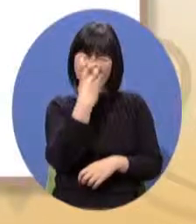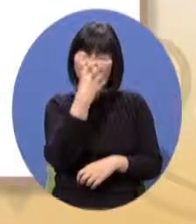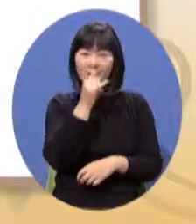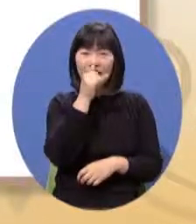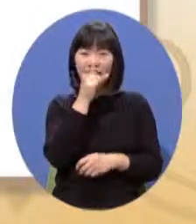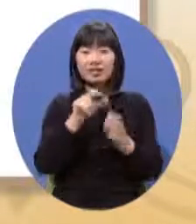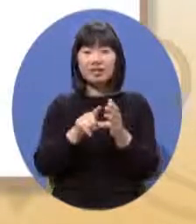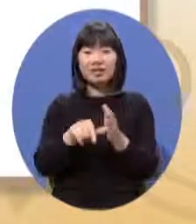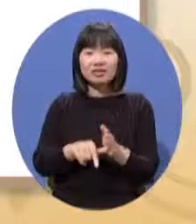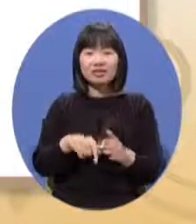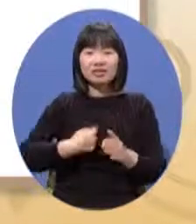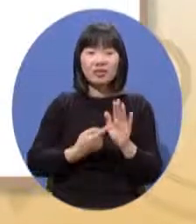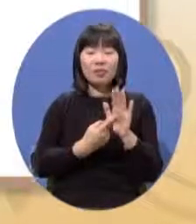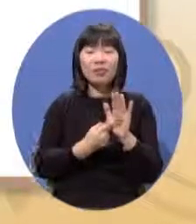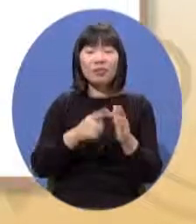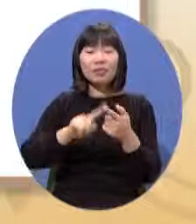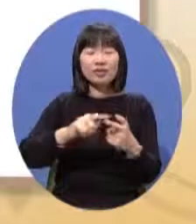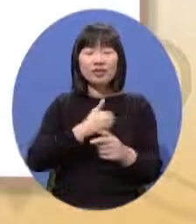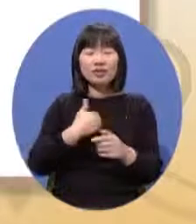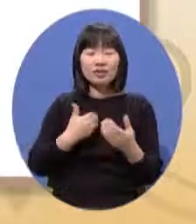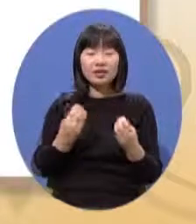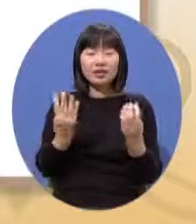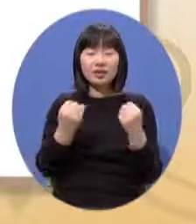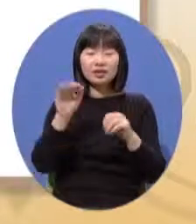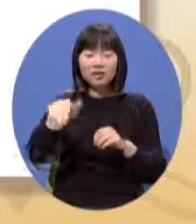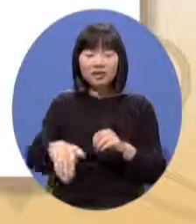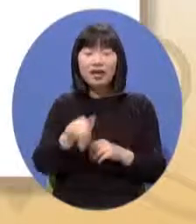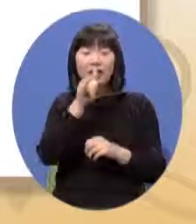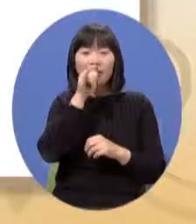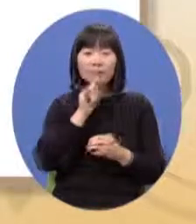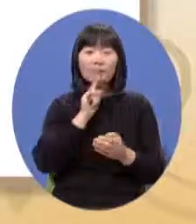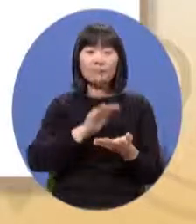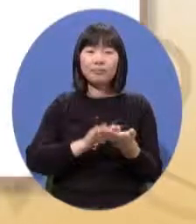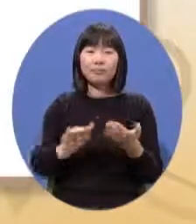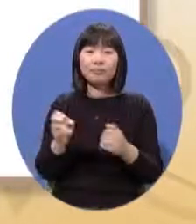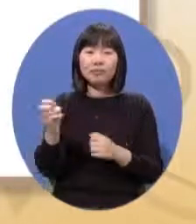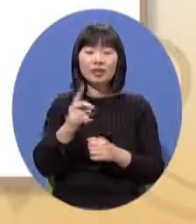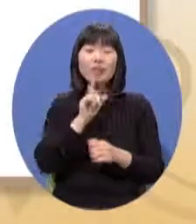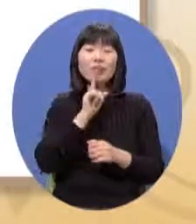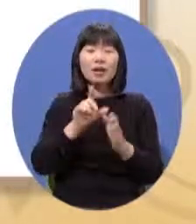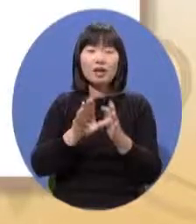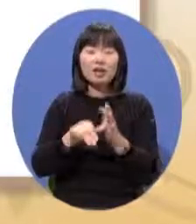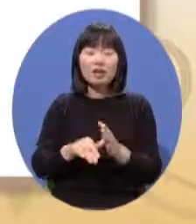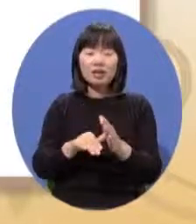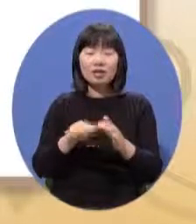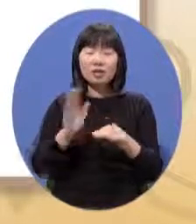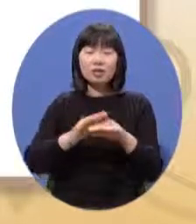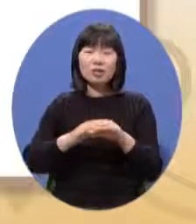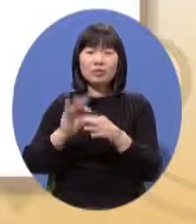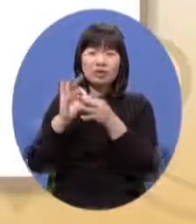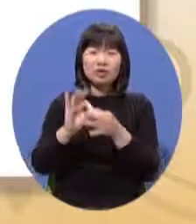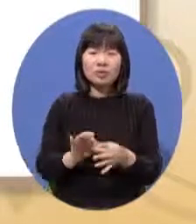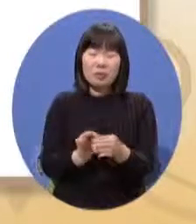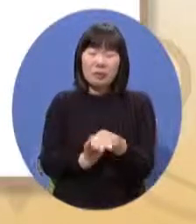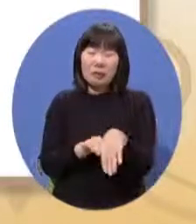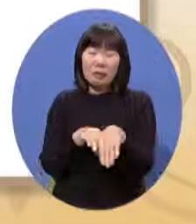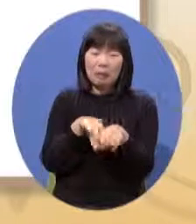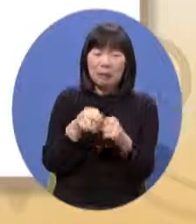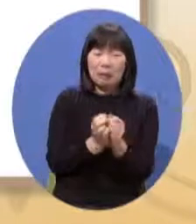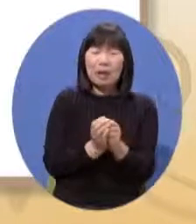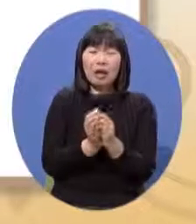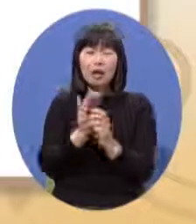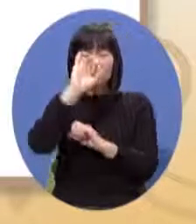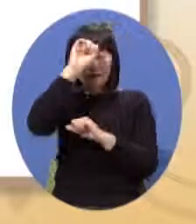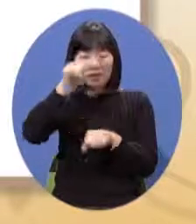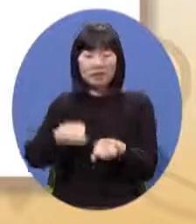하는 경우에도 자기 표현에 대한 자신감이 많이 떨어지는 아이들이고요. 또 말을 할 때 막 손을 계속 이제 비비거나 이제